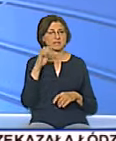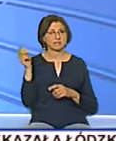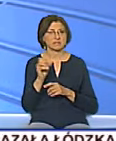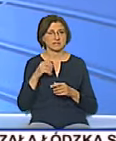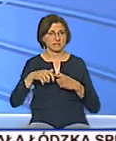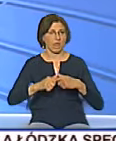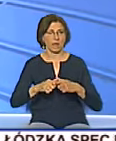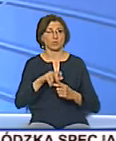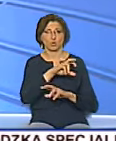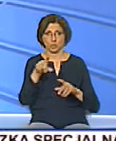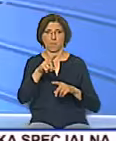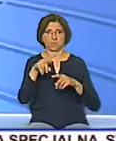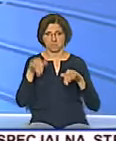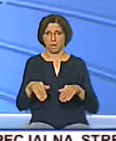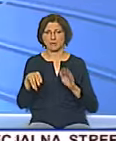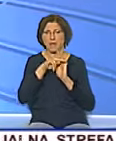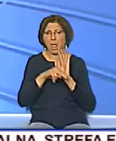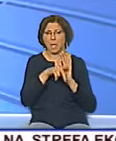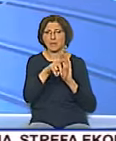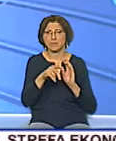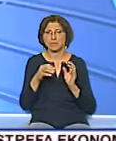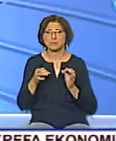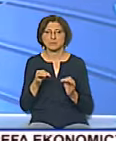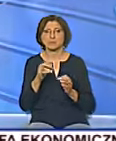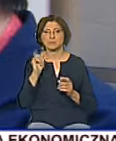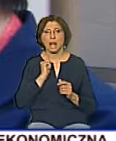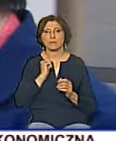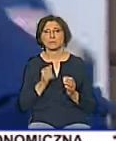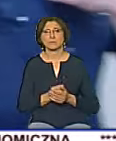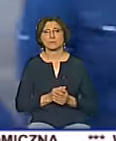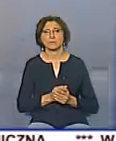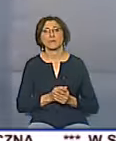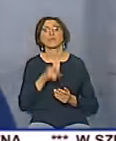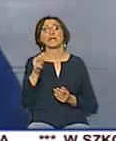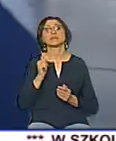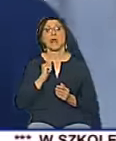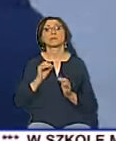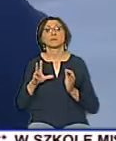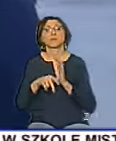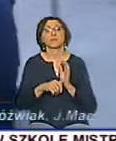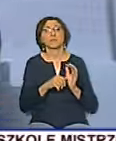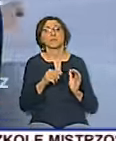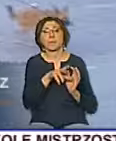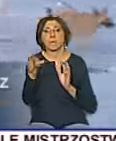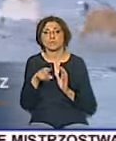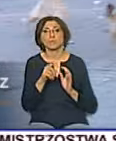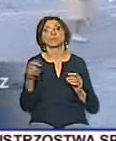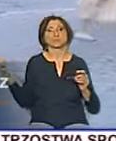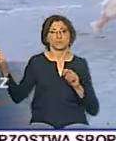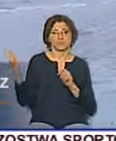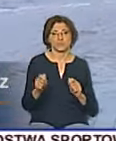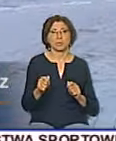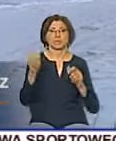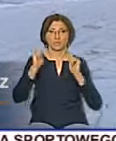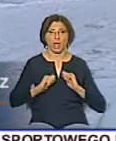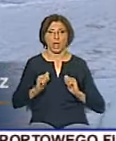czy na takie działania zezwalają regulaminy sprawdzała Joanna Kaczmarek strażnicy miejscy przywieźli poczekali i